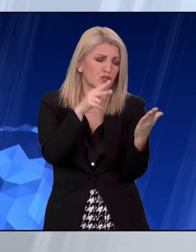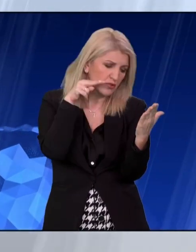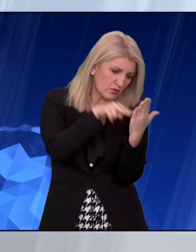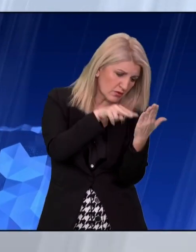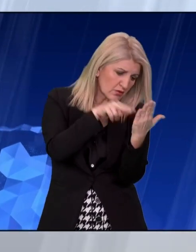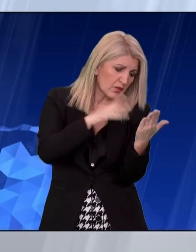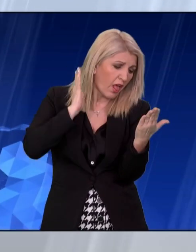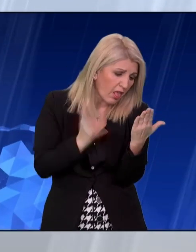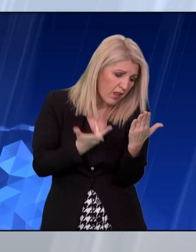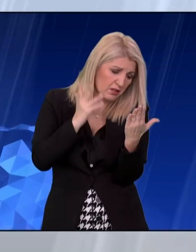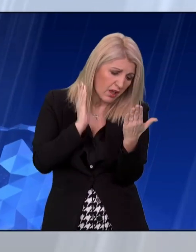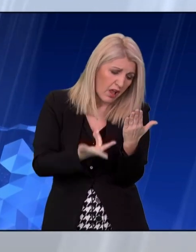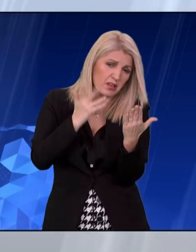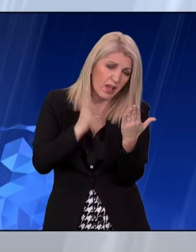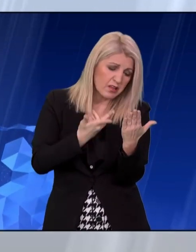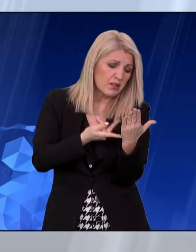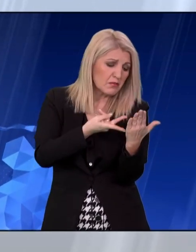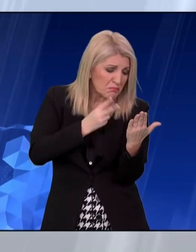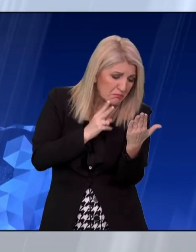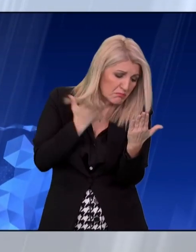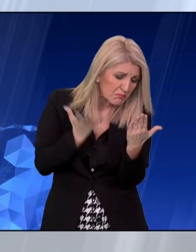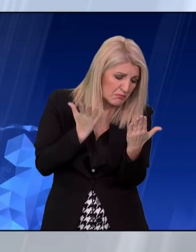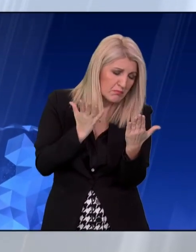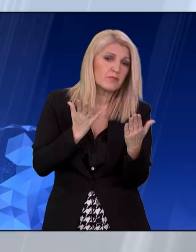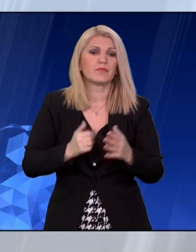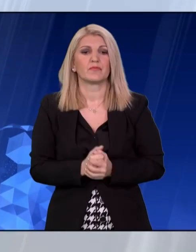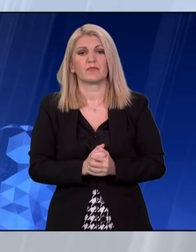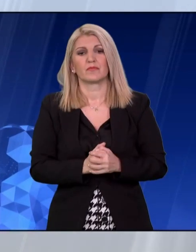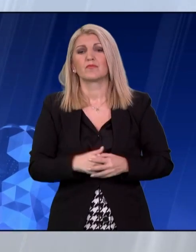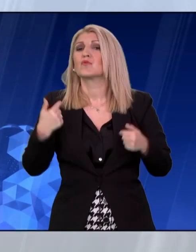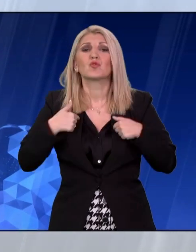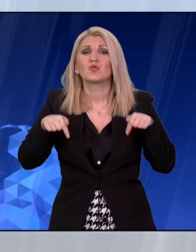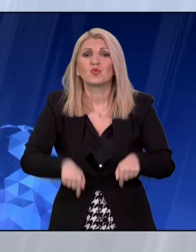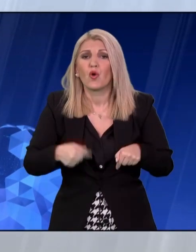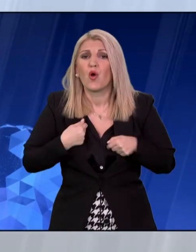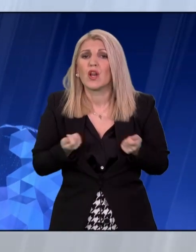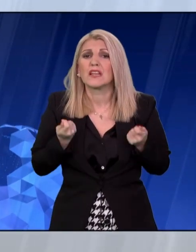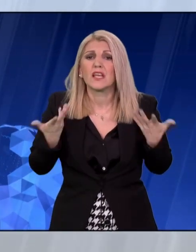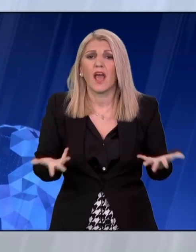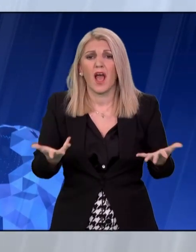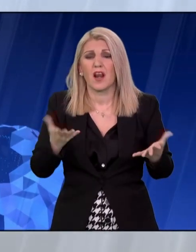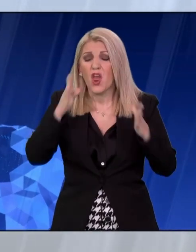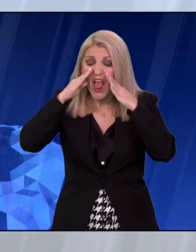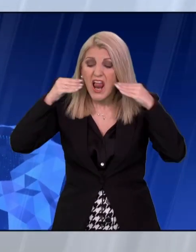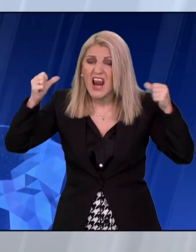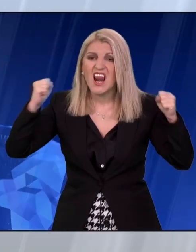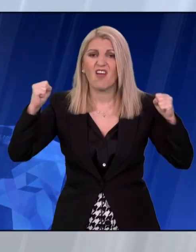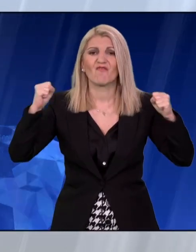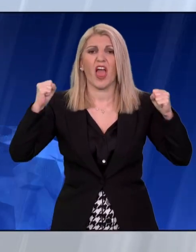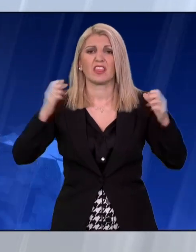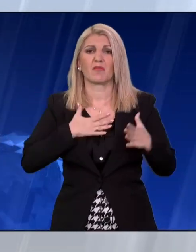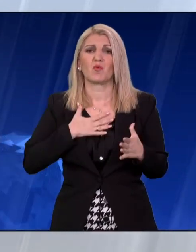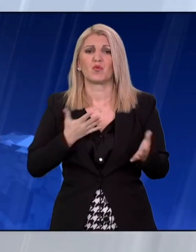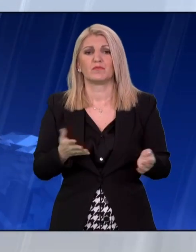ζητά μια απάντηση τώρα τι κάνω παιδί μου λου τους ήρως τους θέλουμε